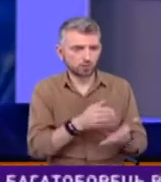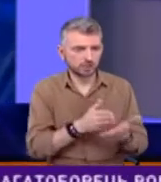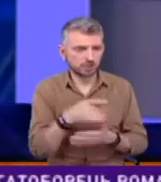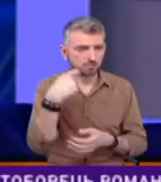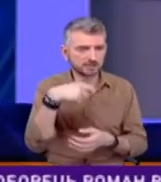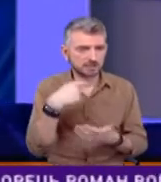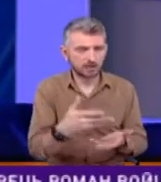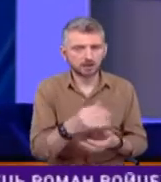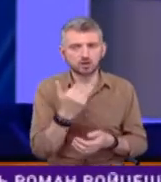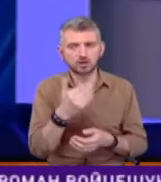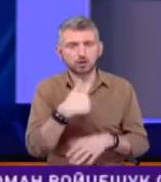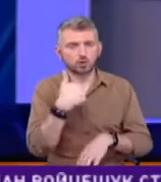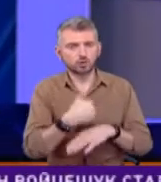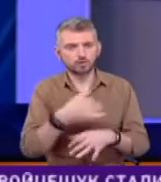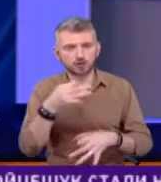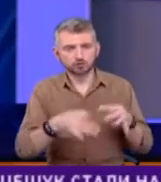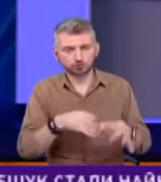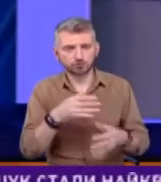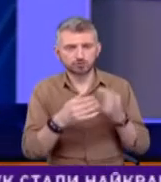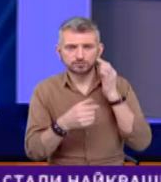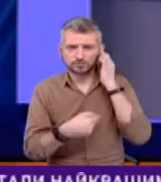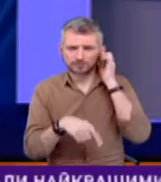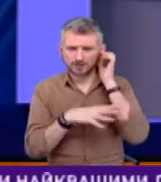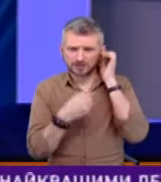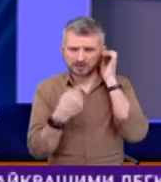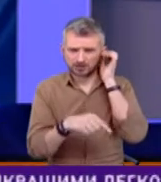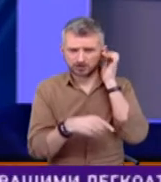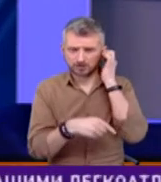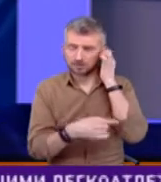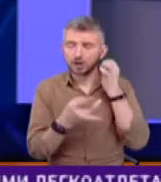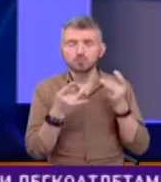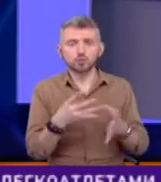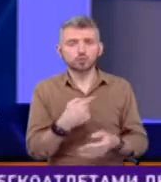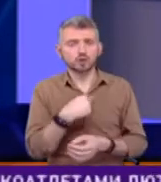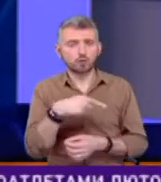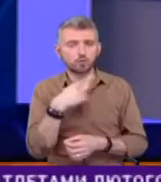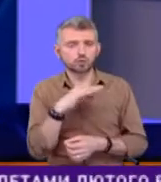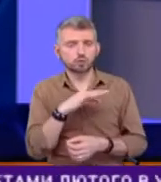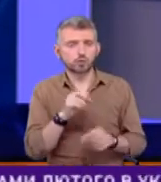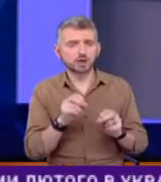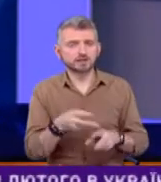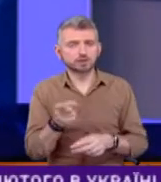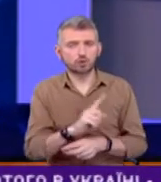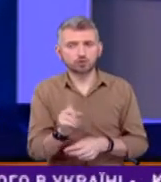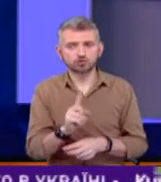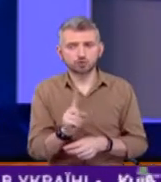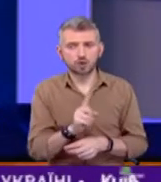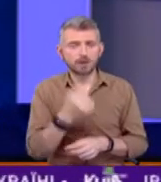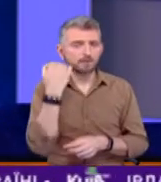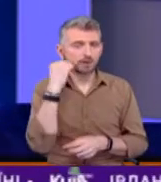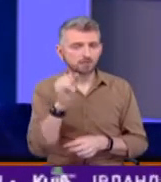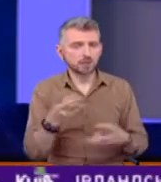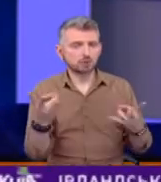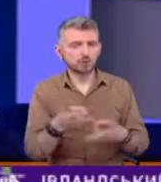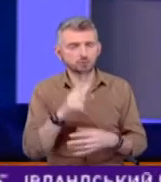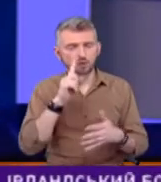президента, голова суду під контролем. Ну, це все інше. Просто я говорю про ризик той, що перемагати